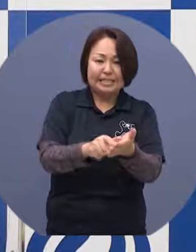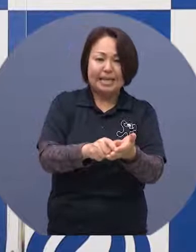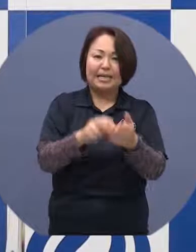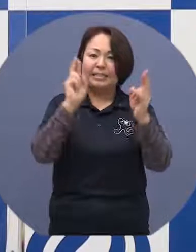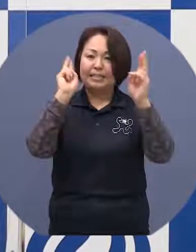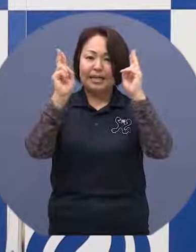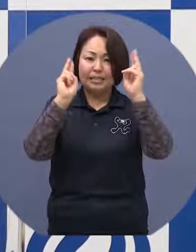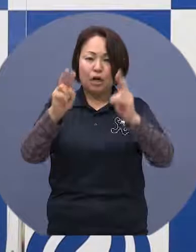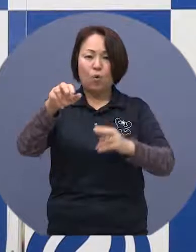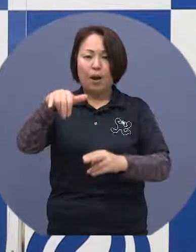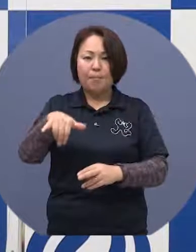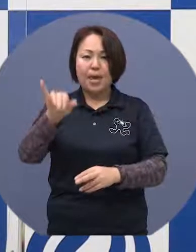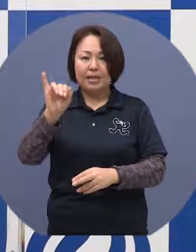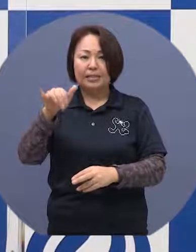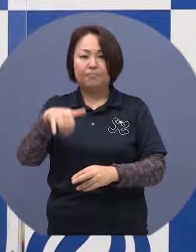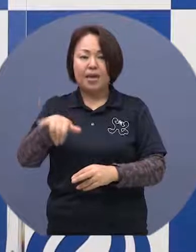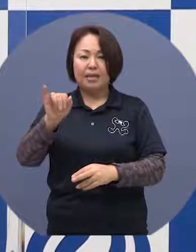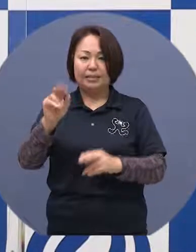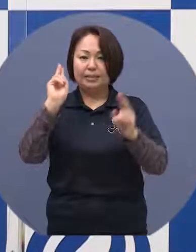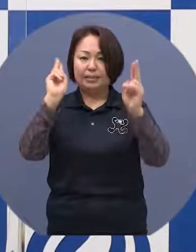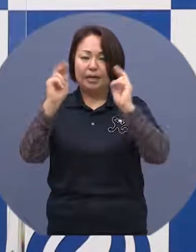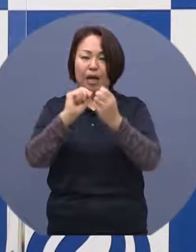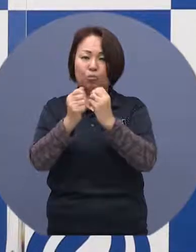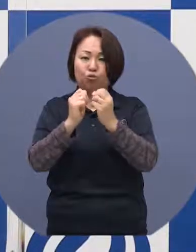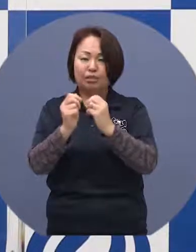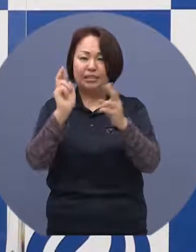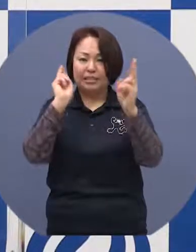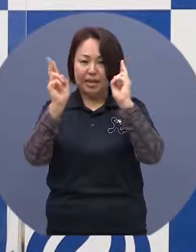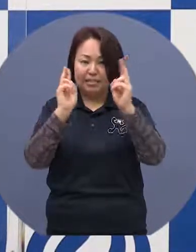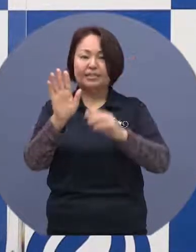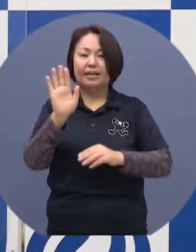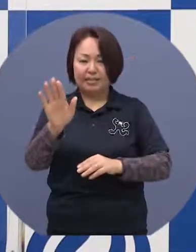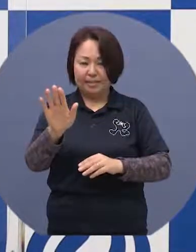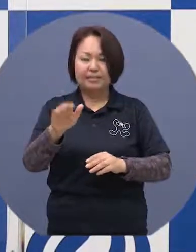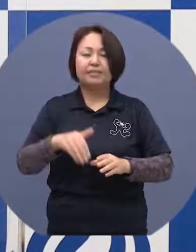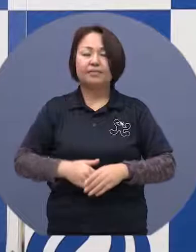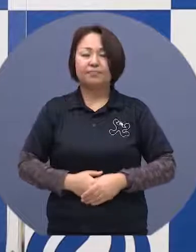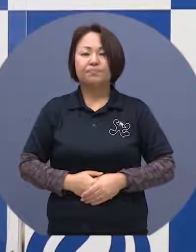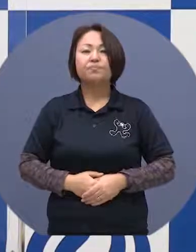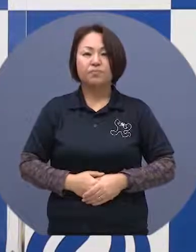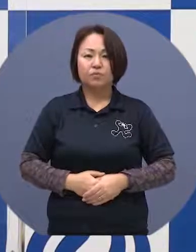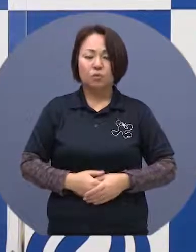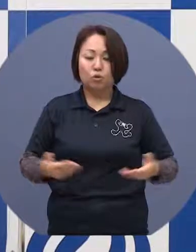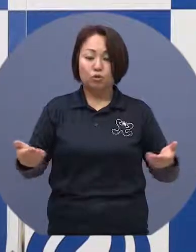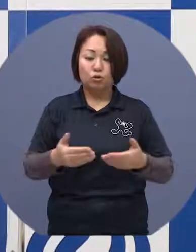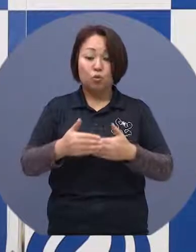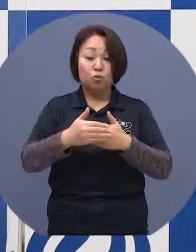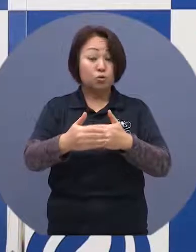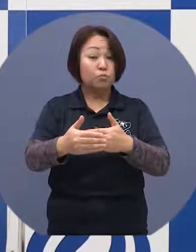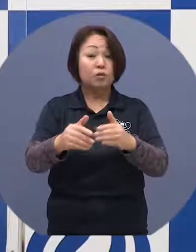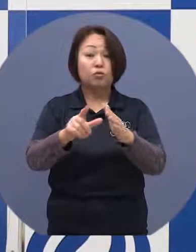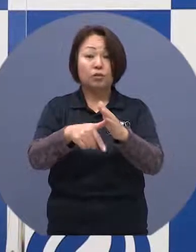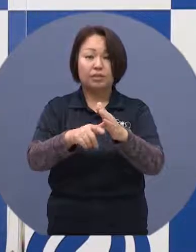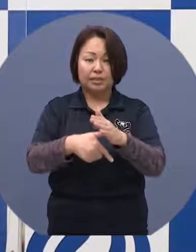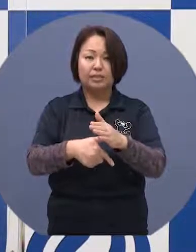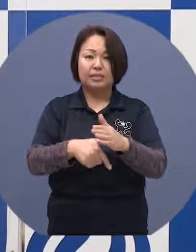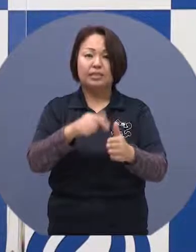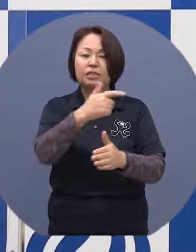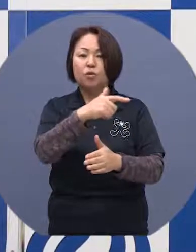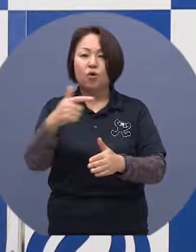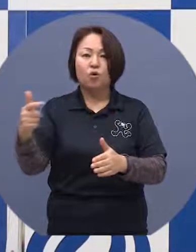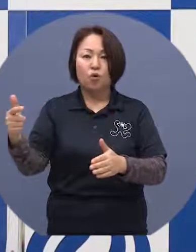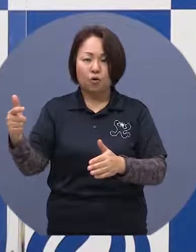行うことになってていますこの事業を進めていくに当たりましてキャッシュレスセミナーなどですね